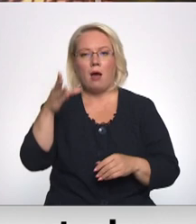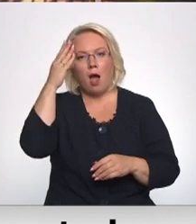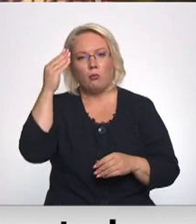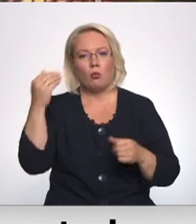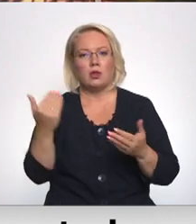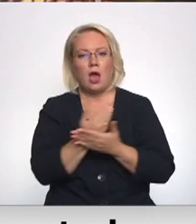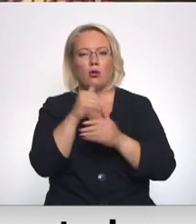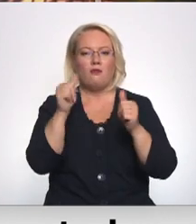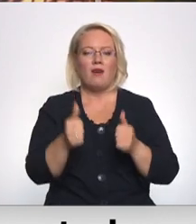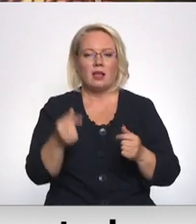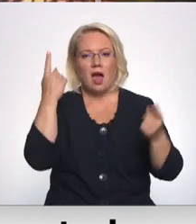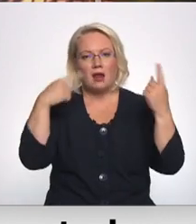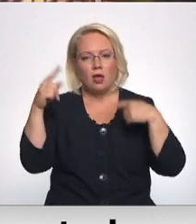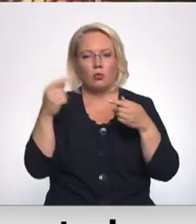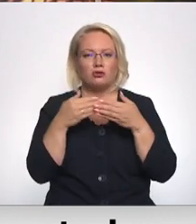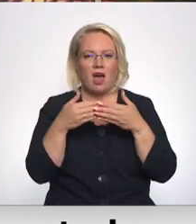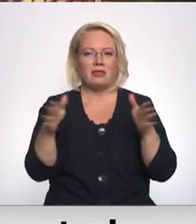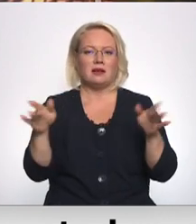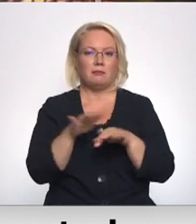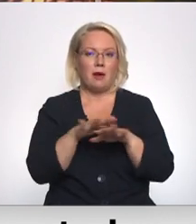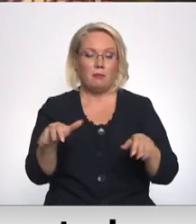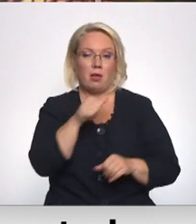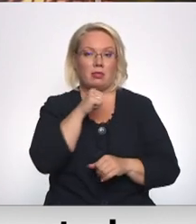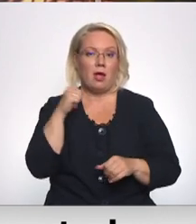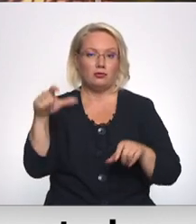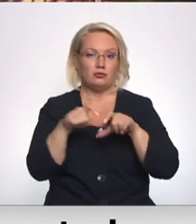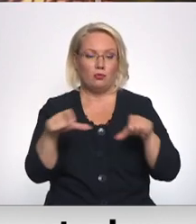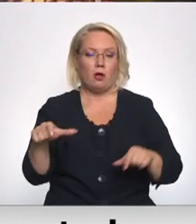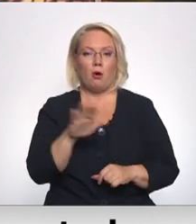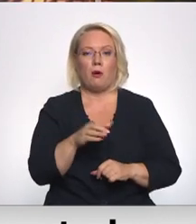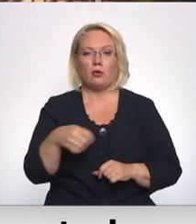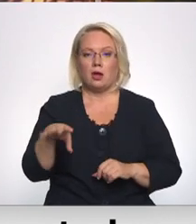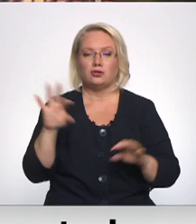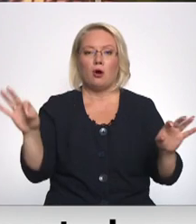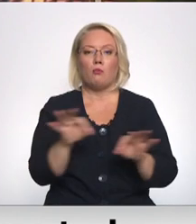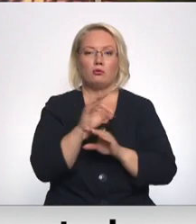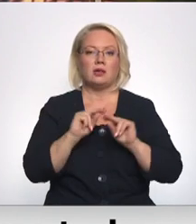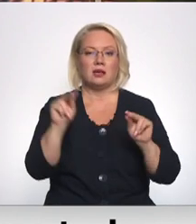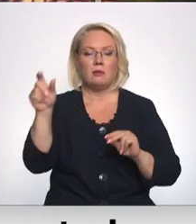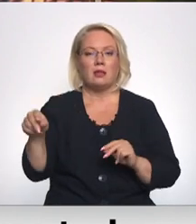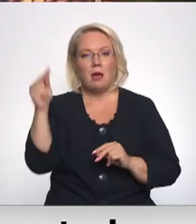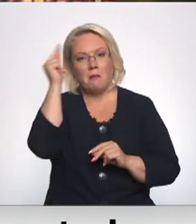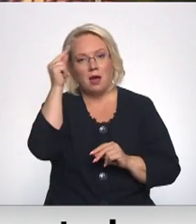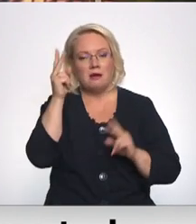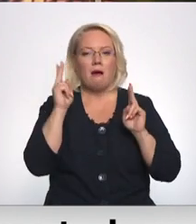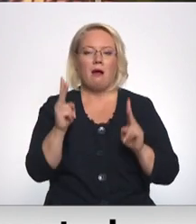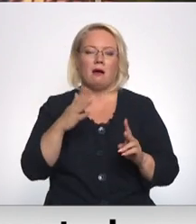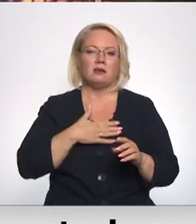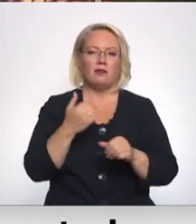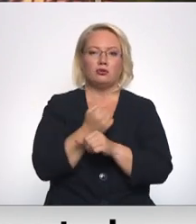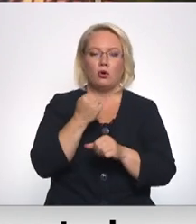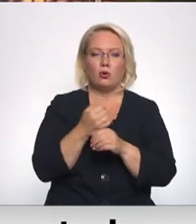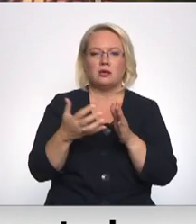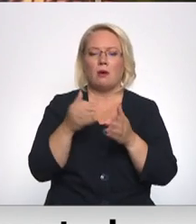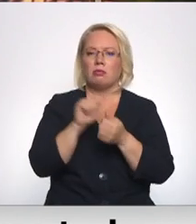veidus, kā radoši atraisīt bērnus. Šodien Talsos skolu un pirmsskolu mūzikas pedagogi mācījās, kā savās nodarbībās izmantot dabu,